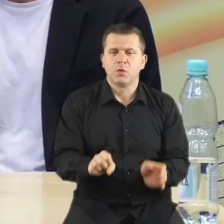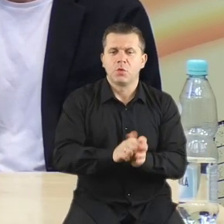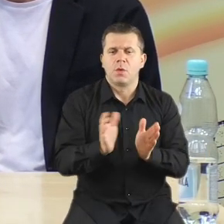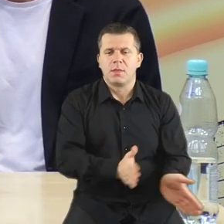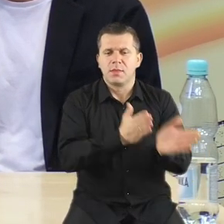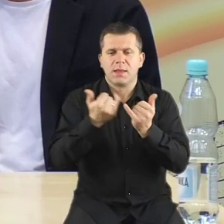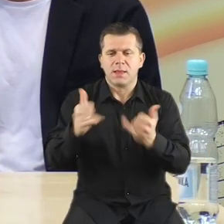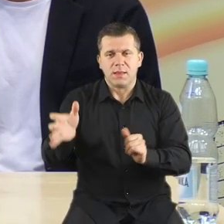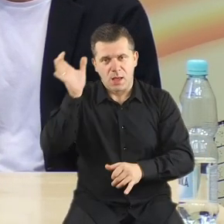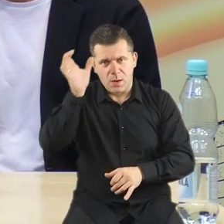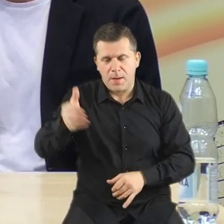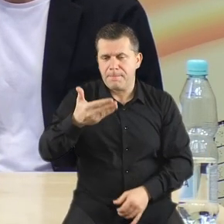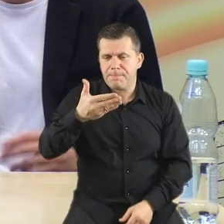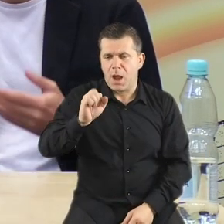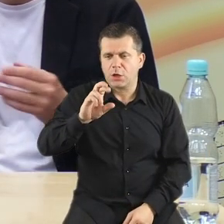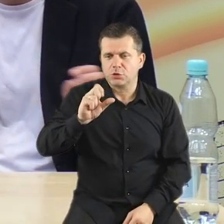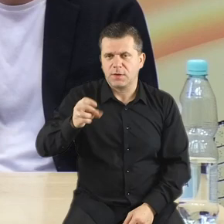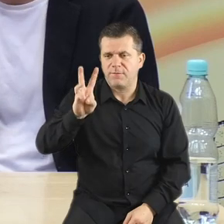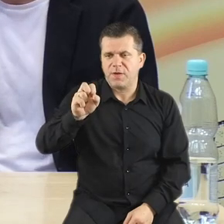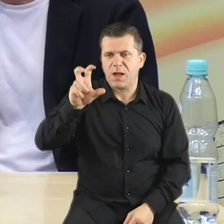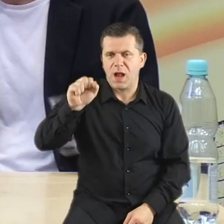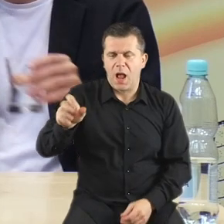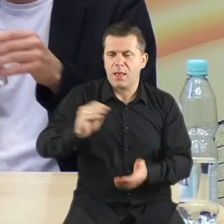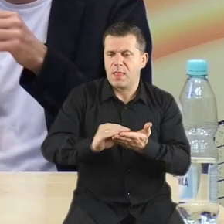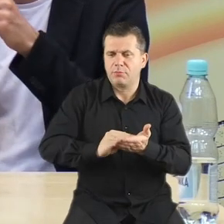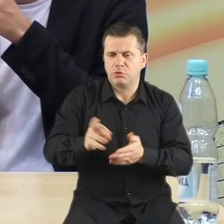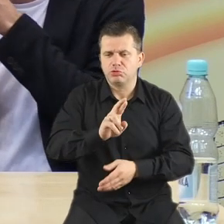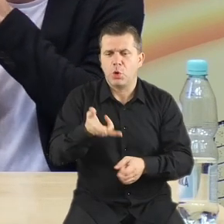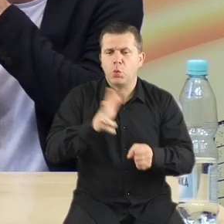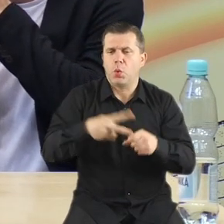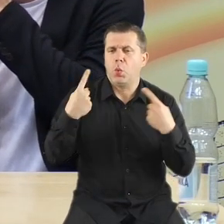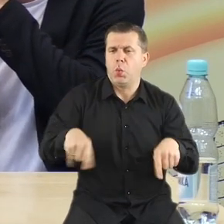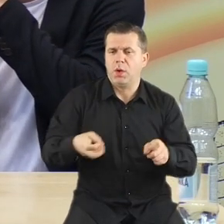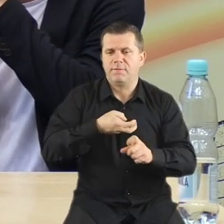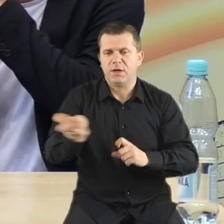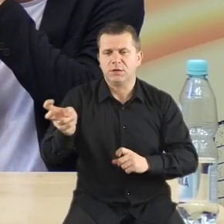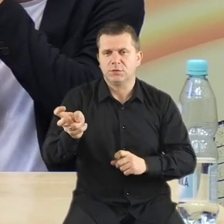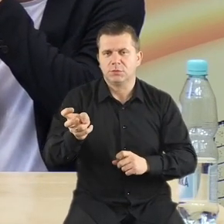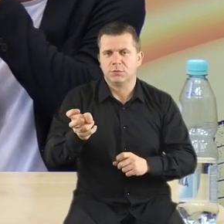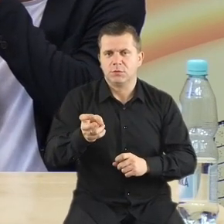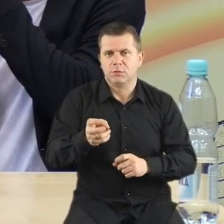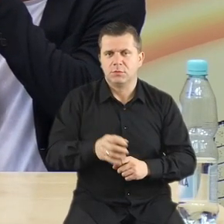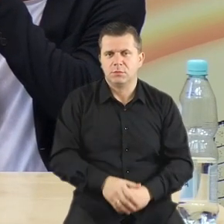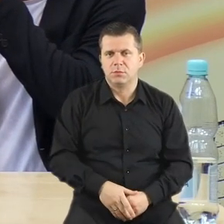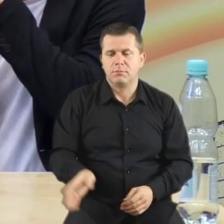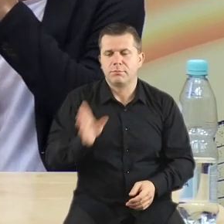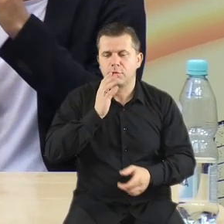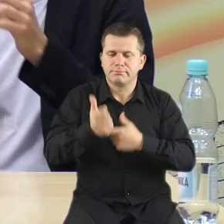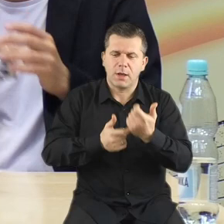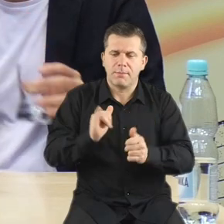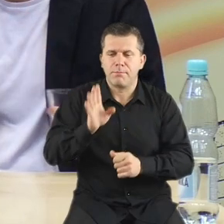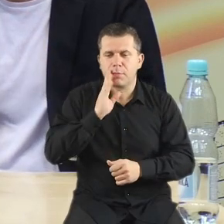kolejnego innego autora, Marcina Wichy, który napisał rzeczy, których nie wyrzuciłem, który przepracowuje żałobę po